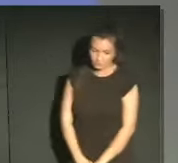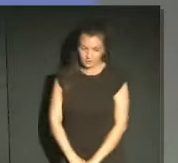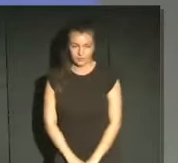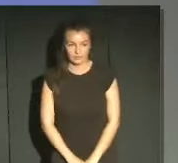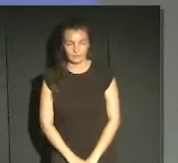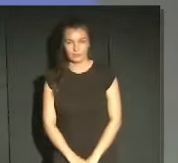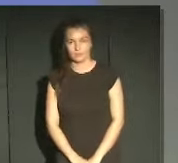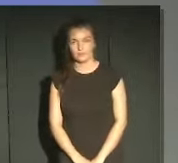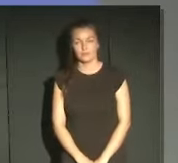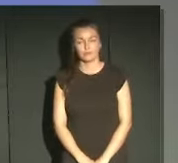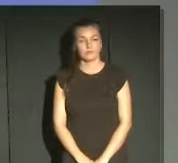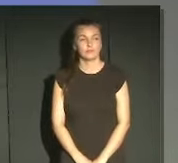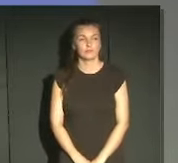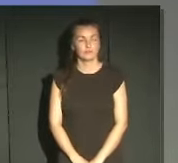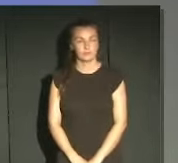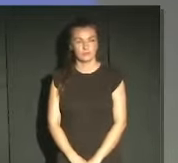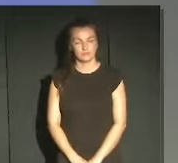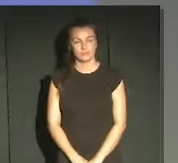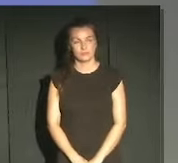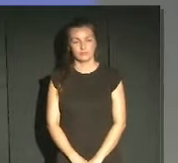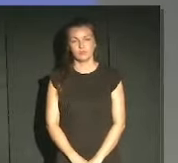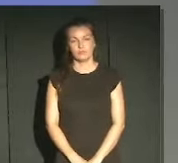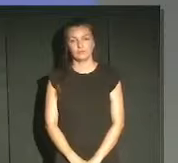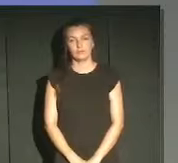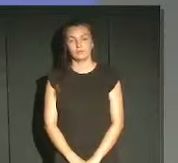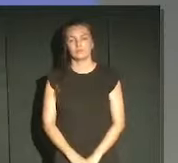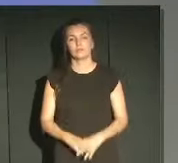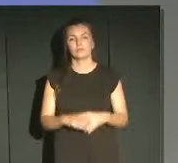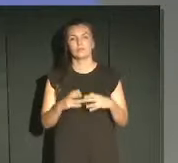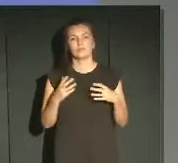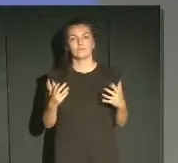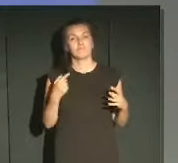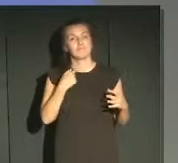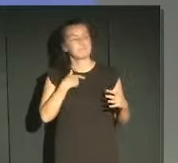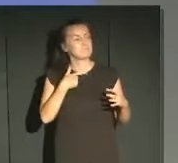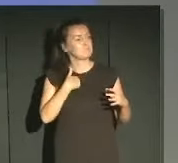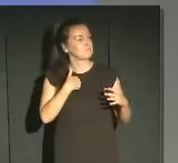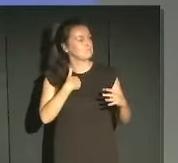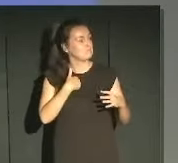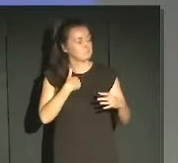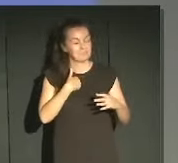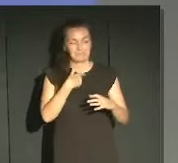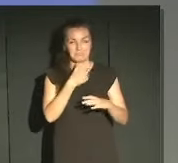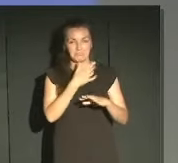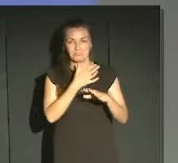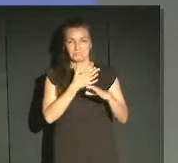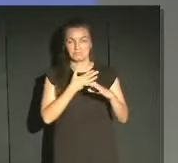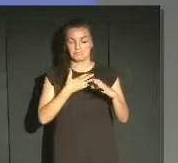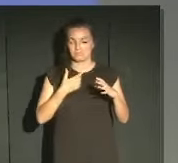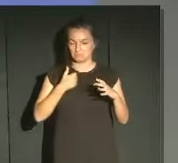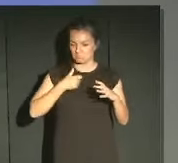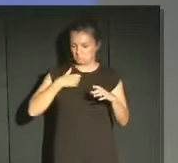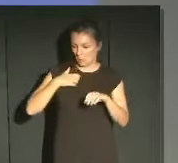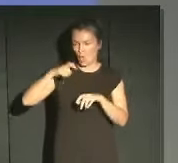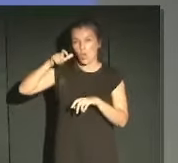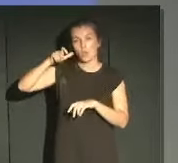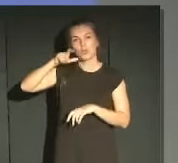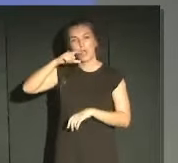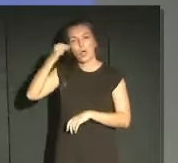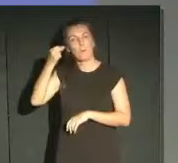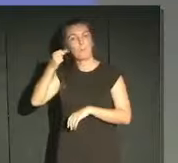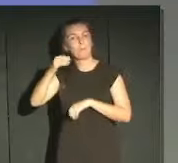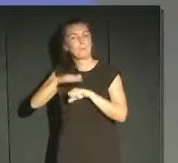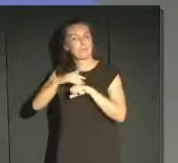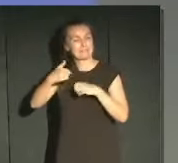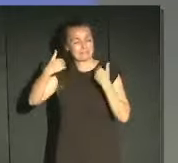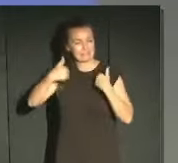éducationnel pourquoi le souverainiste que je suis s'engage dans une élection